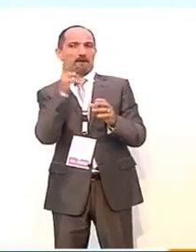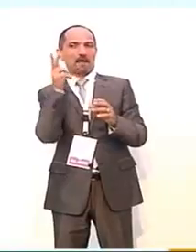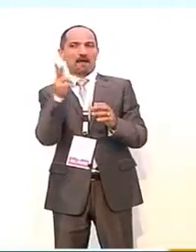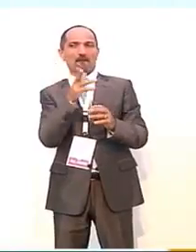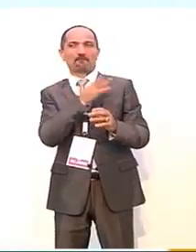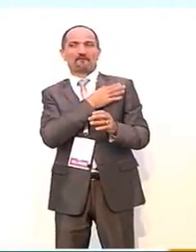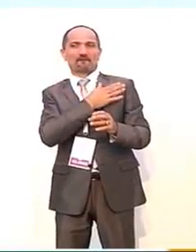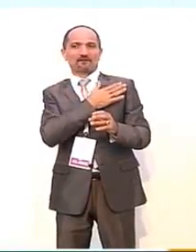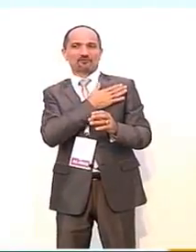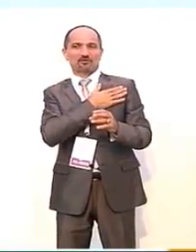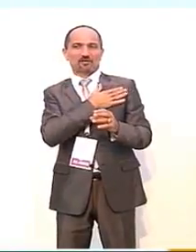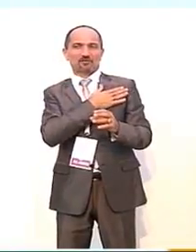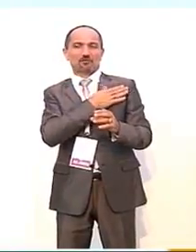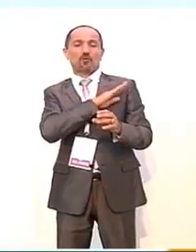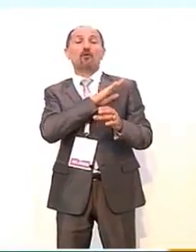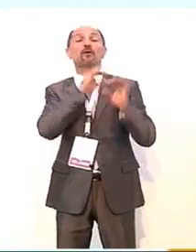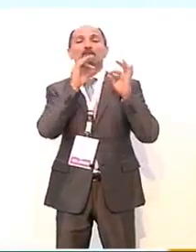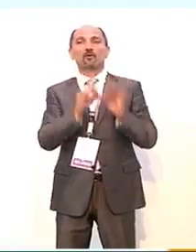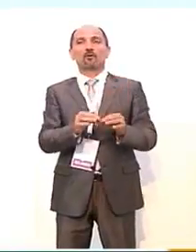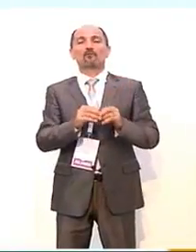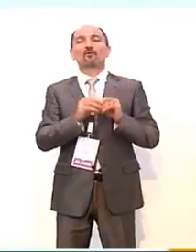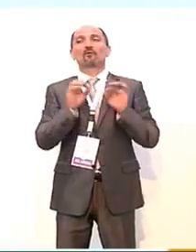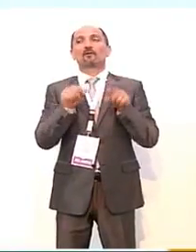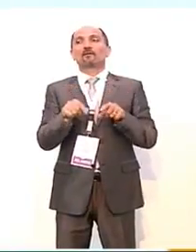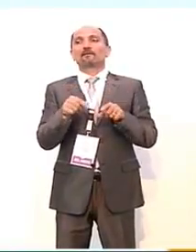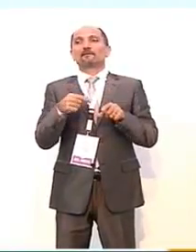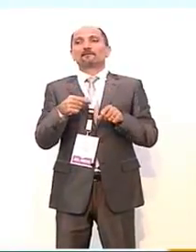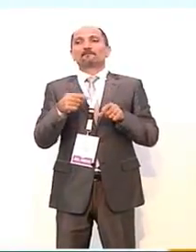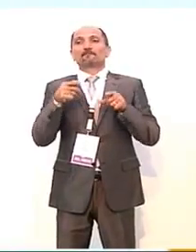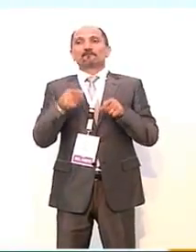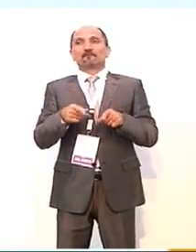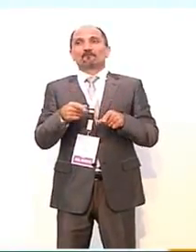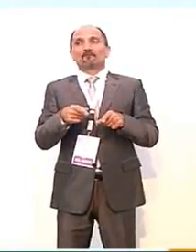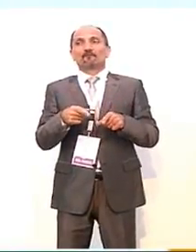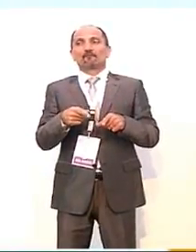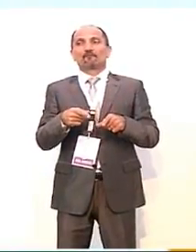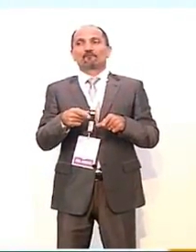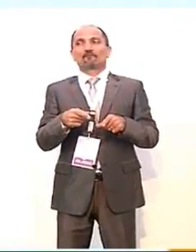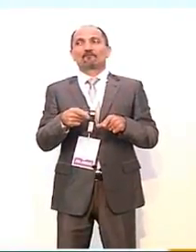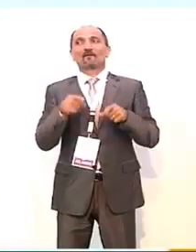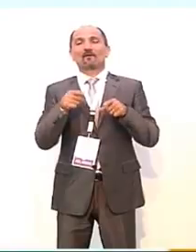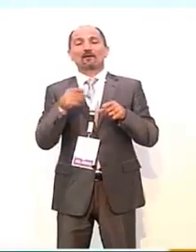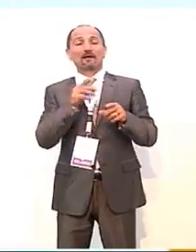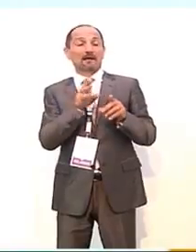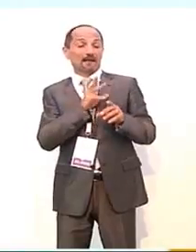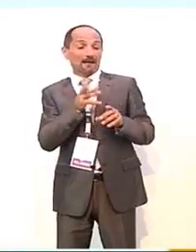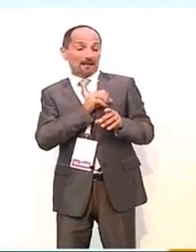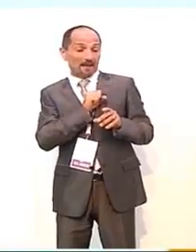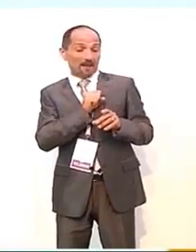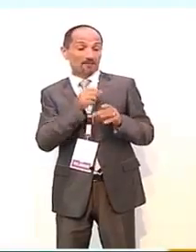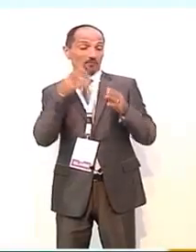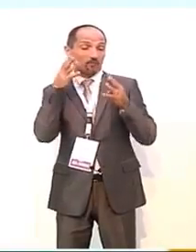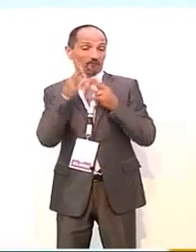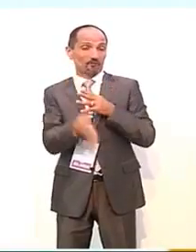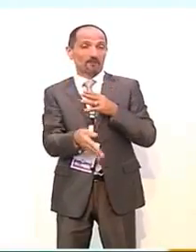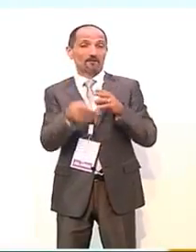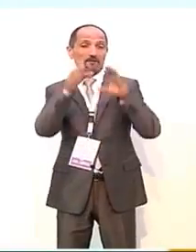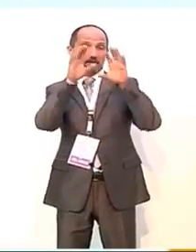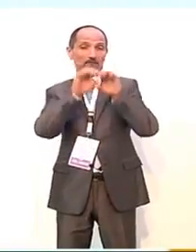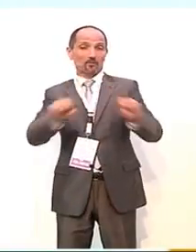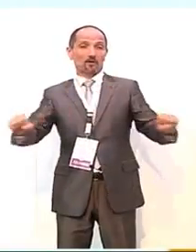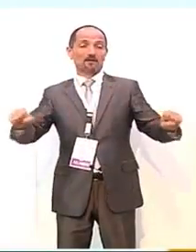PD non può esserne indenne. Allora occorre ricostruire, credo profondamente, a una